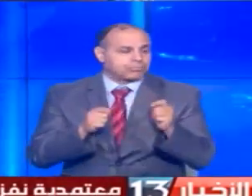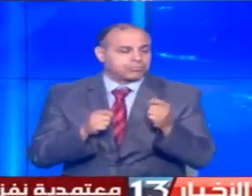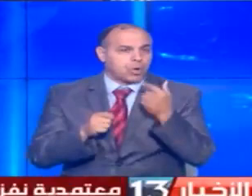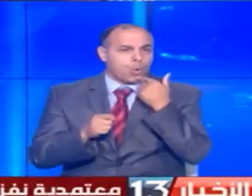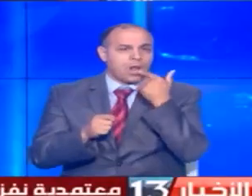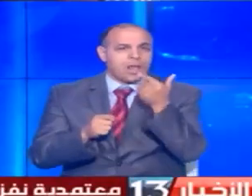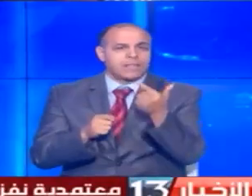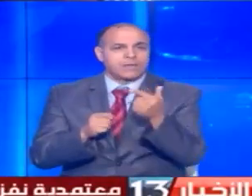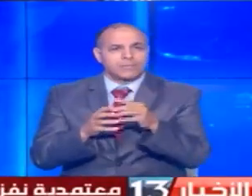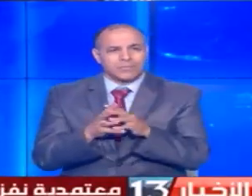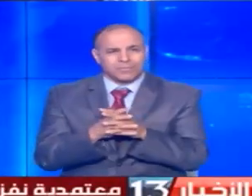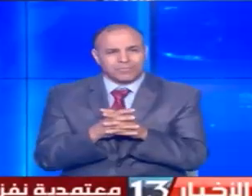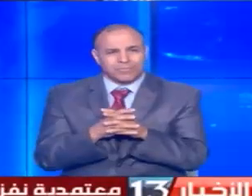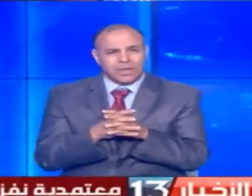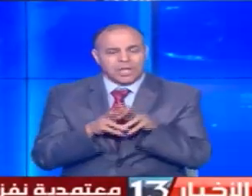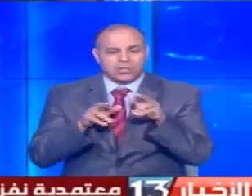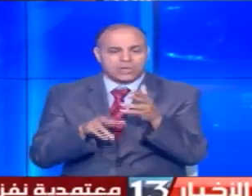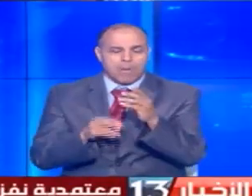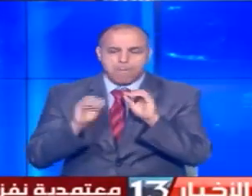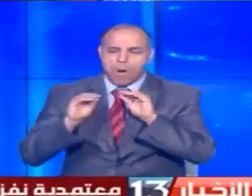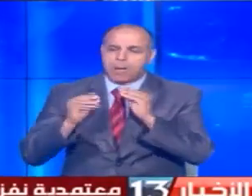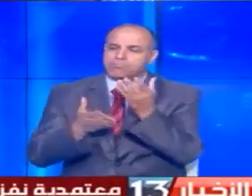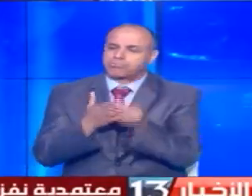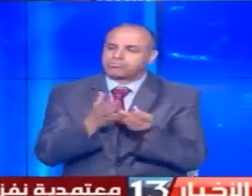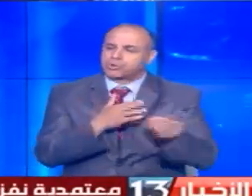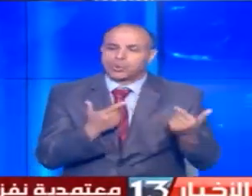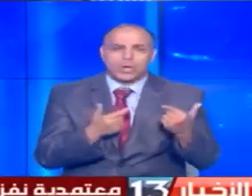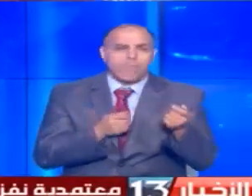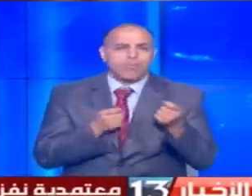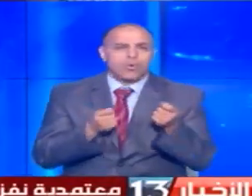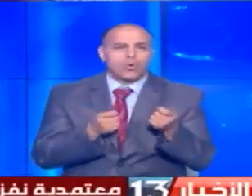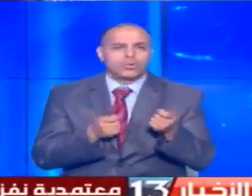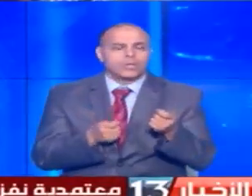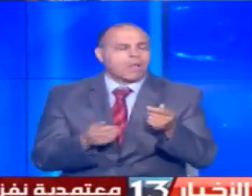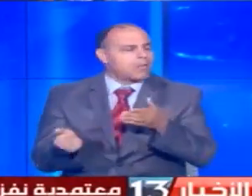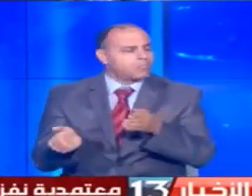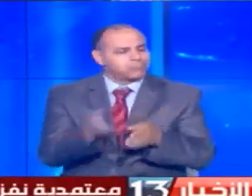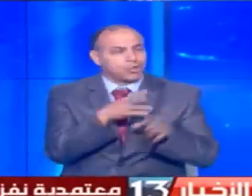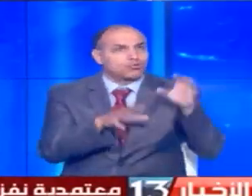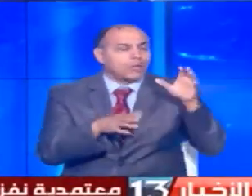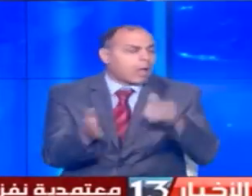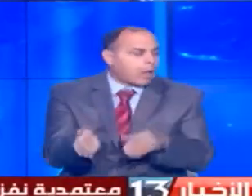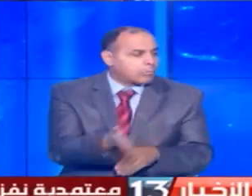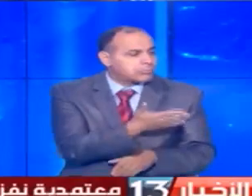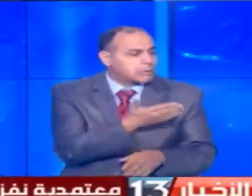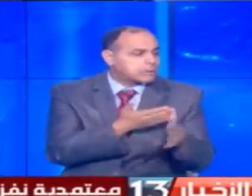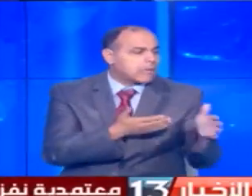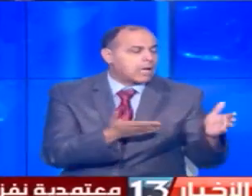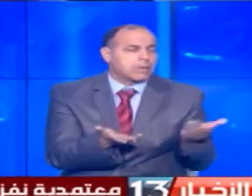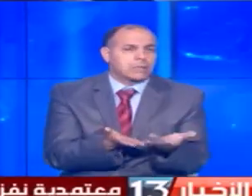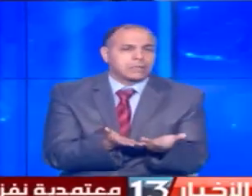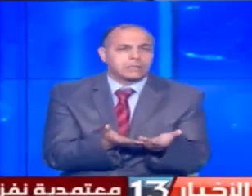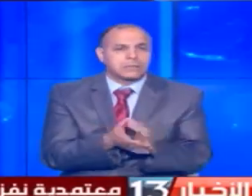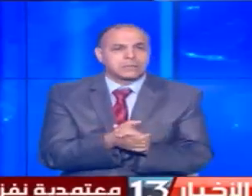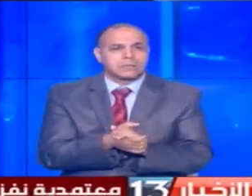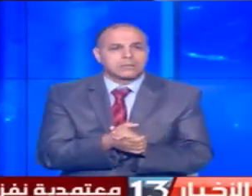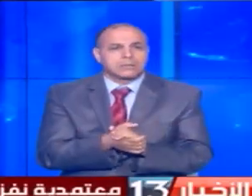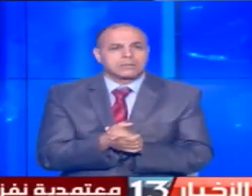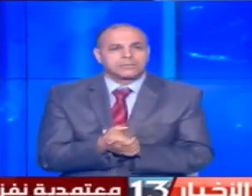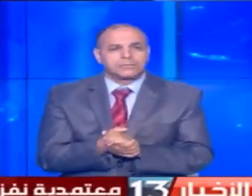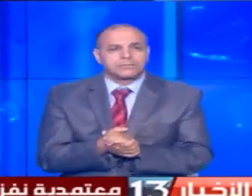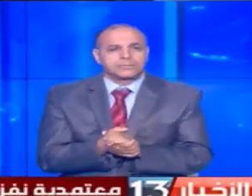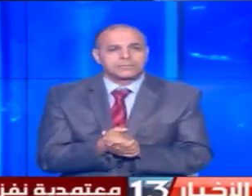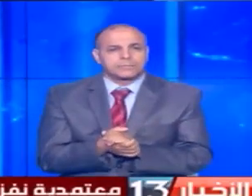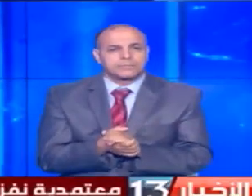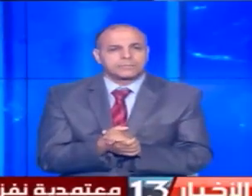نجيبوهم لهنا، يوصل لهنا يبدا معلمين ما جاش، يجي المدير يخرج لساحة البر المطر، يبدا قاعد البر المطر. الصغار